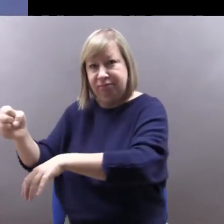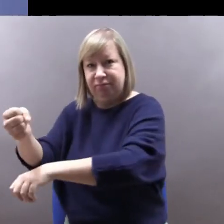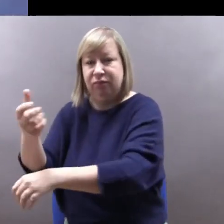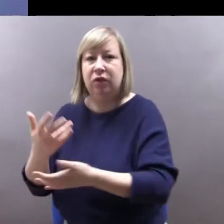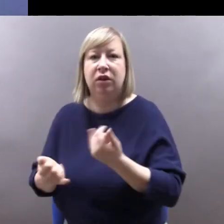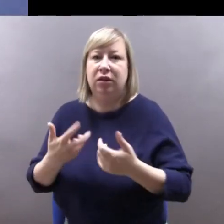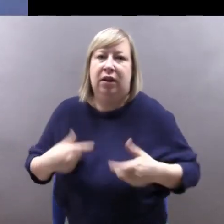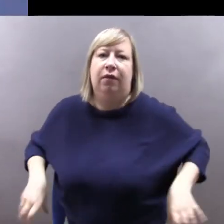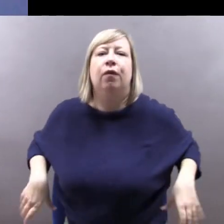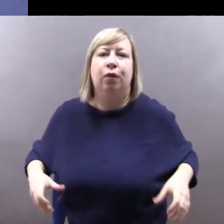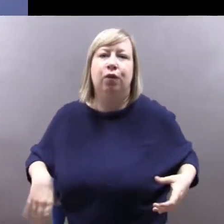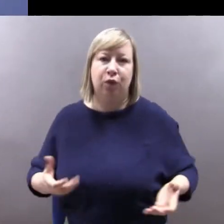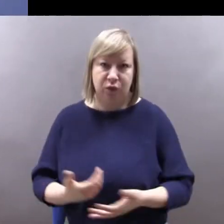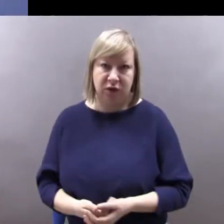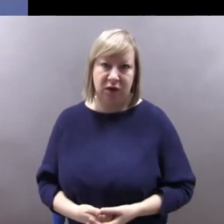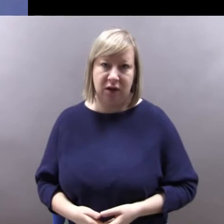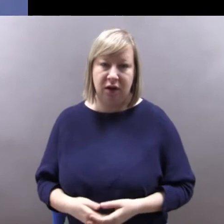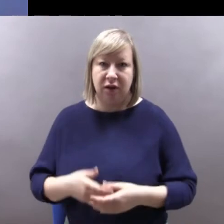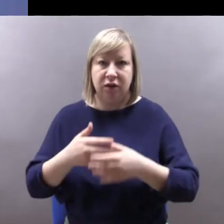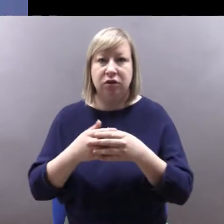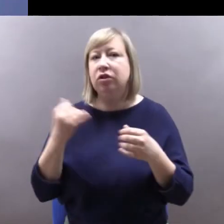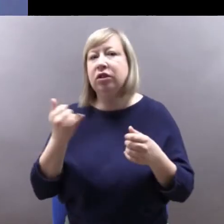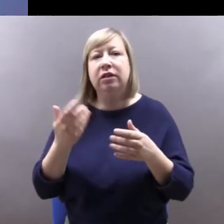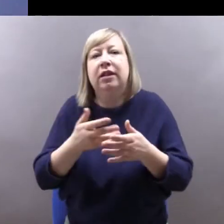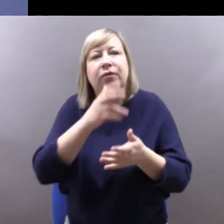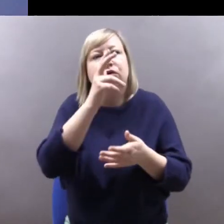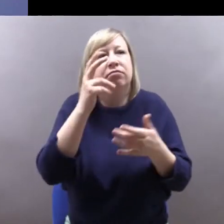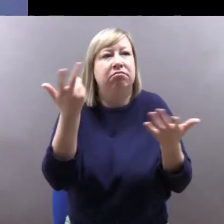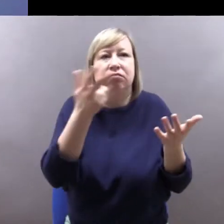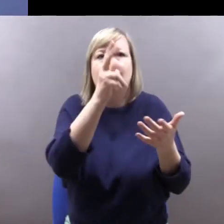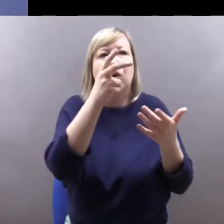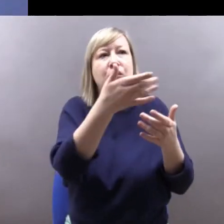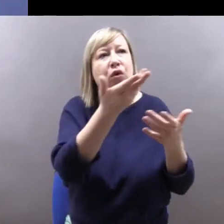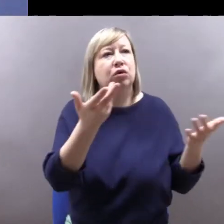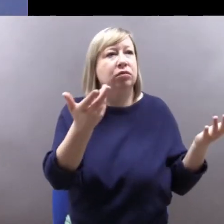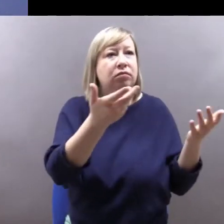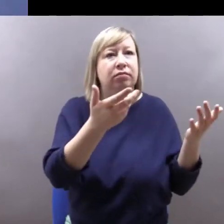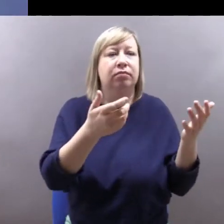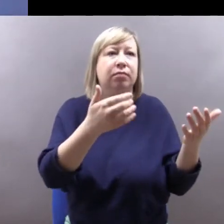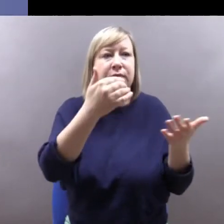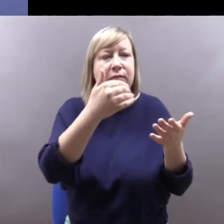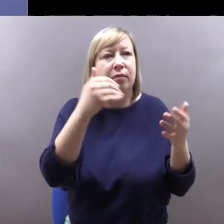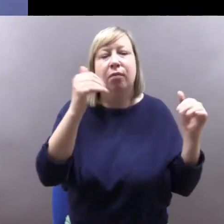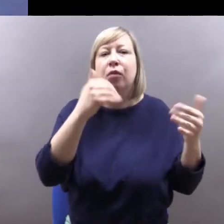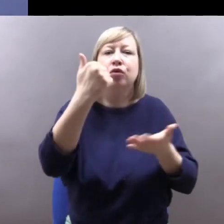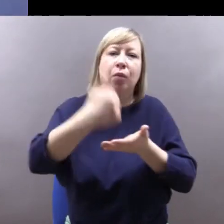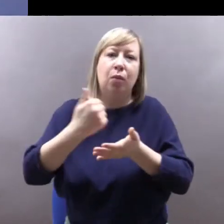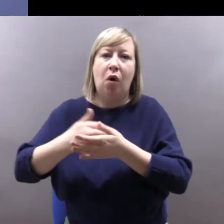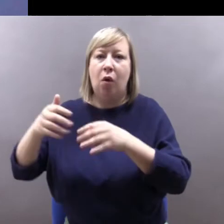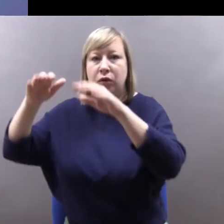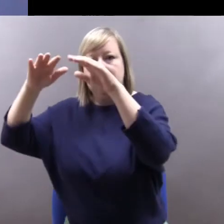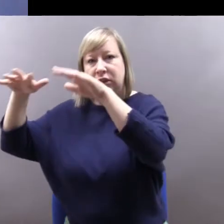Dokładnie tak, a też nie zawsze ktoś jest z domu, żeby w danym momencie no wyskoczył, że tak powiem, z łopatą i odgarniał śnieg,